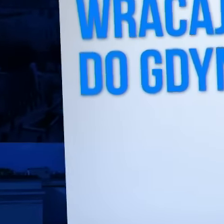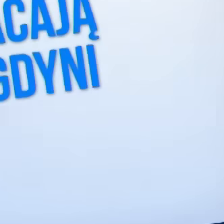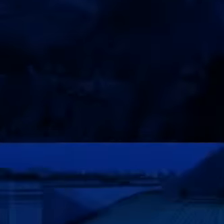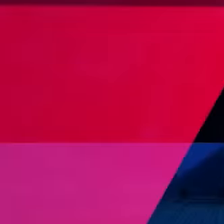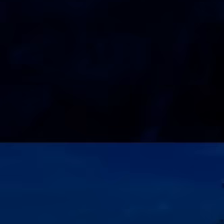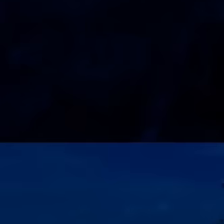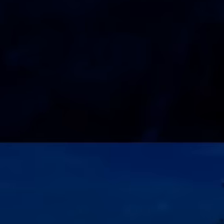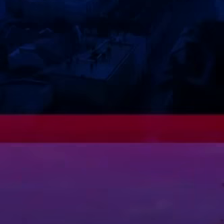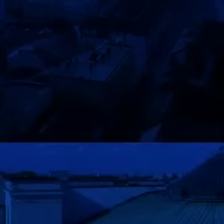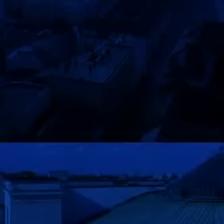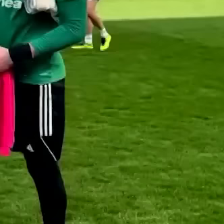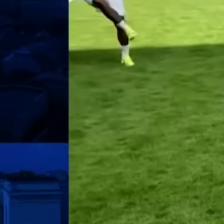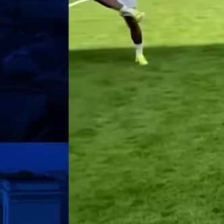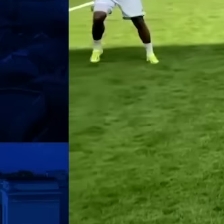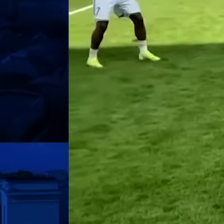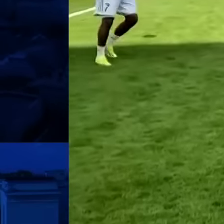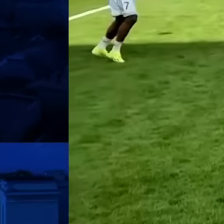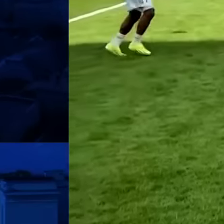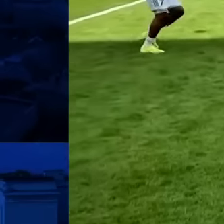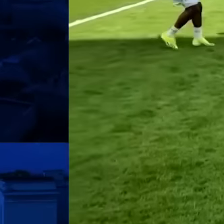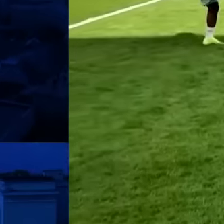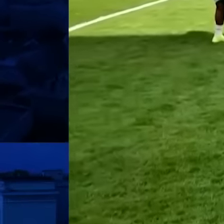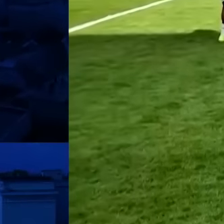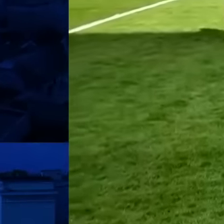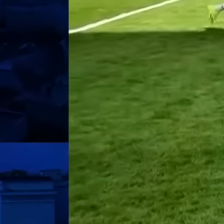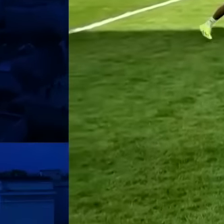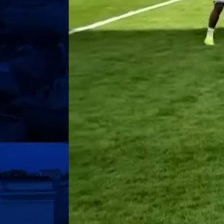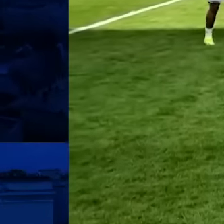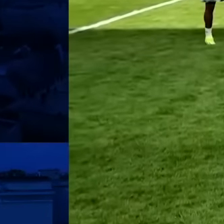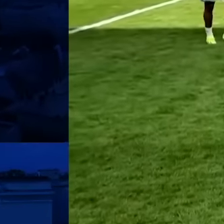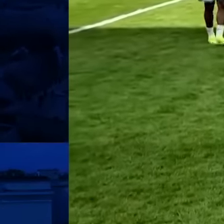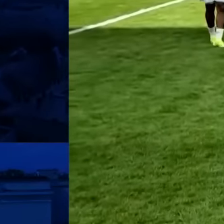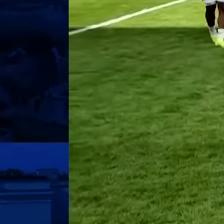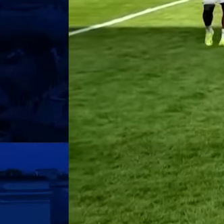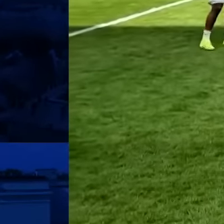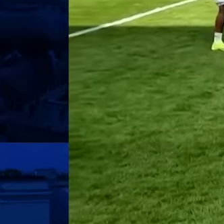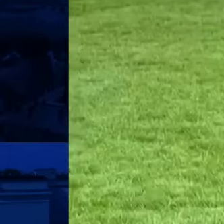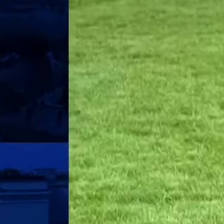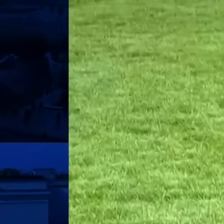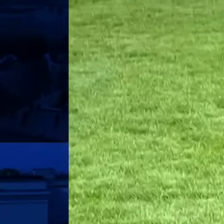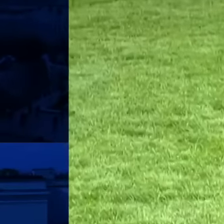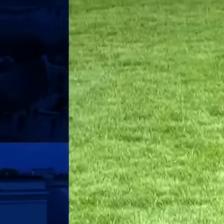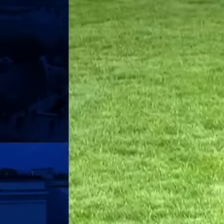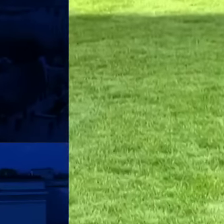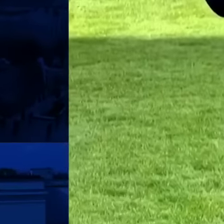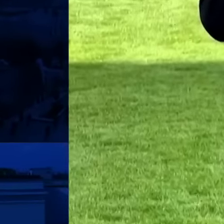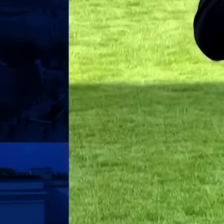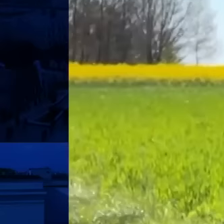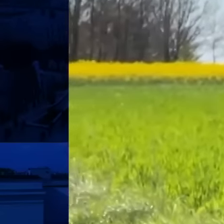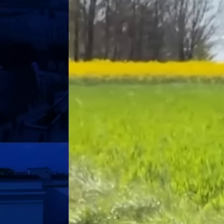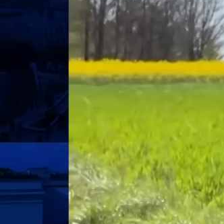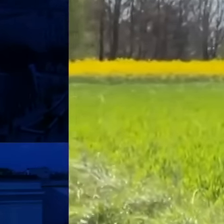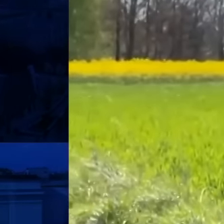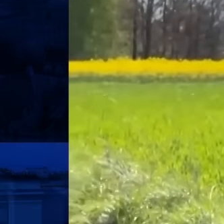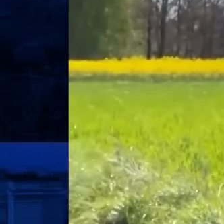South Molo Festival. Pan Jurek dotrzymał słowa. Kibic piłkarski obiecał, że pójdzie piechotą na stadion drużyny, której bramkarz strzeli gola w